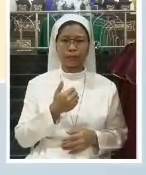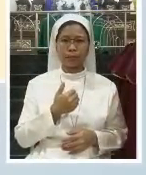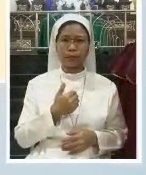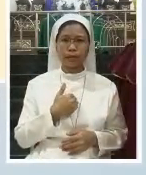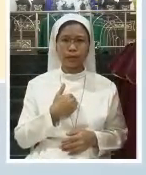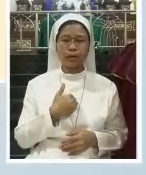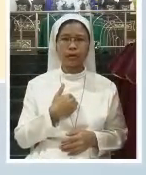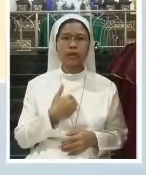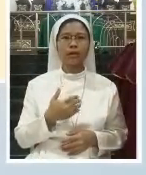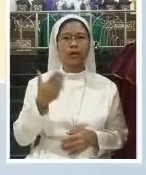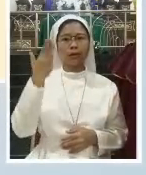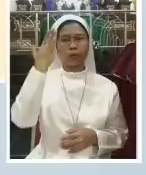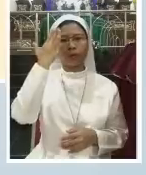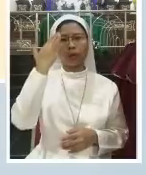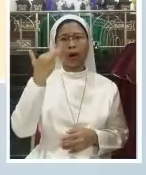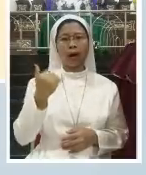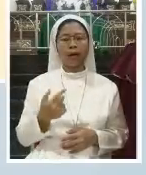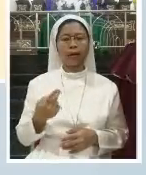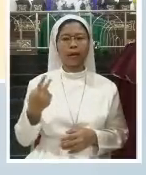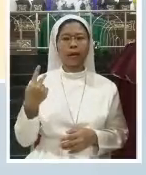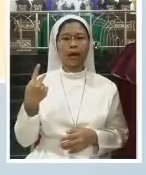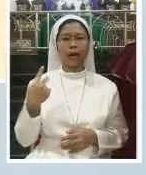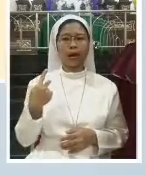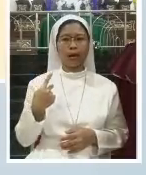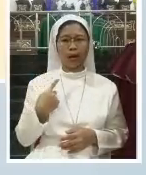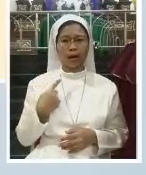pinabayan mo ako.